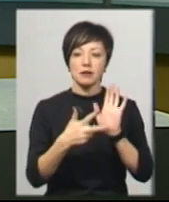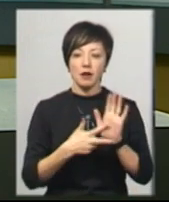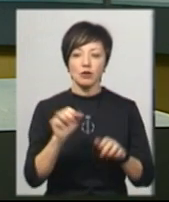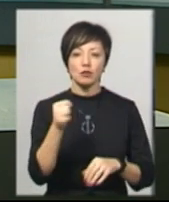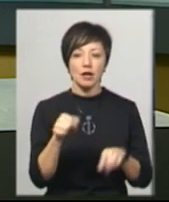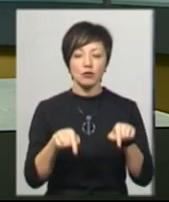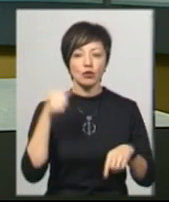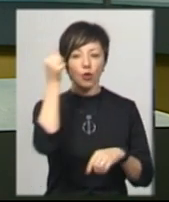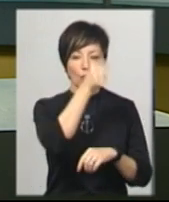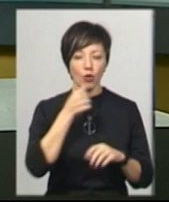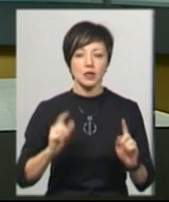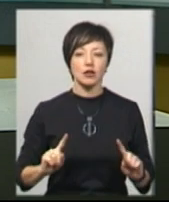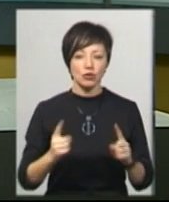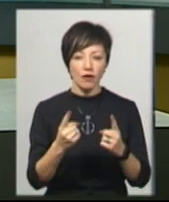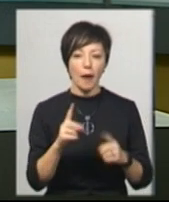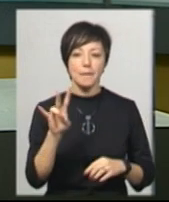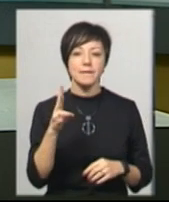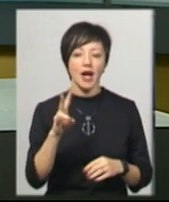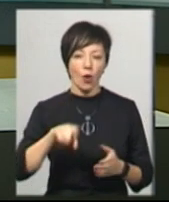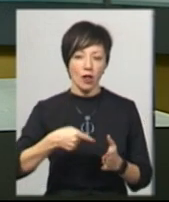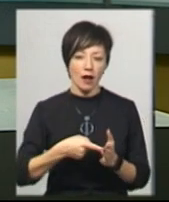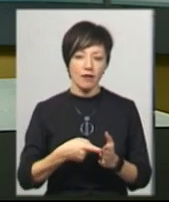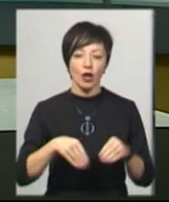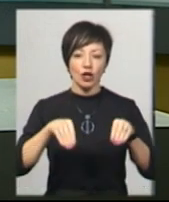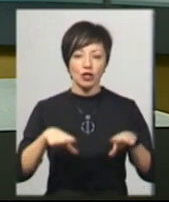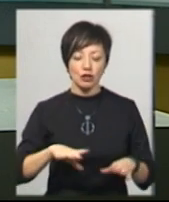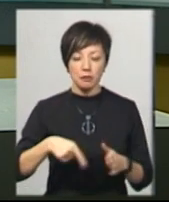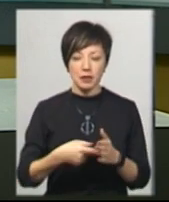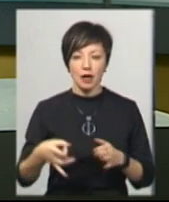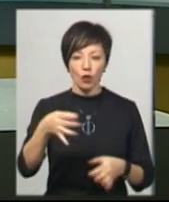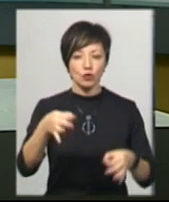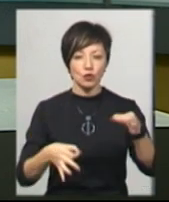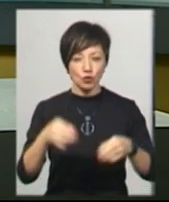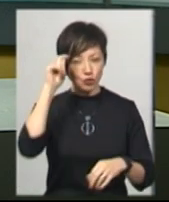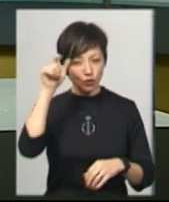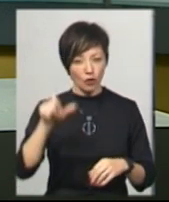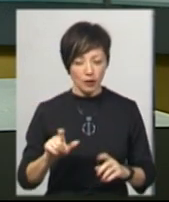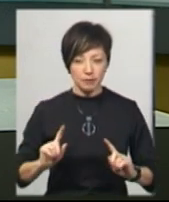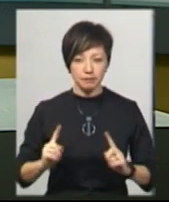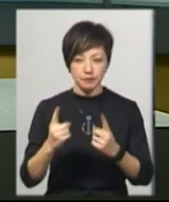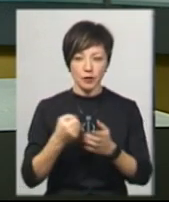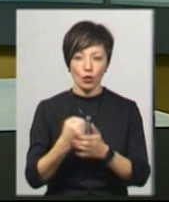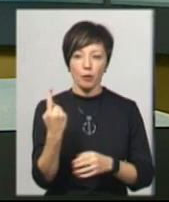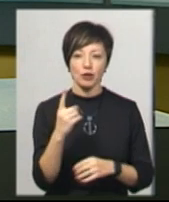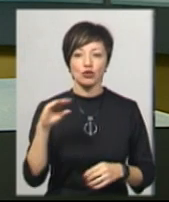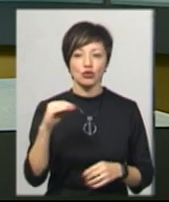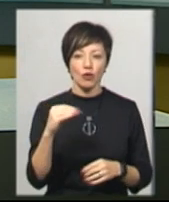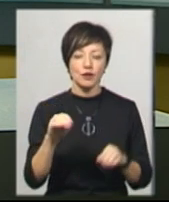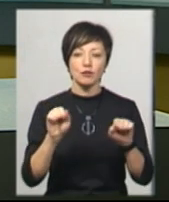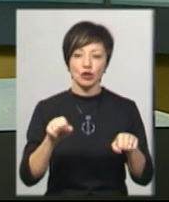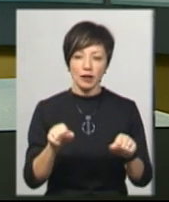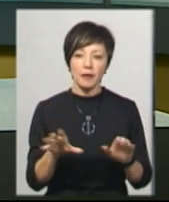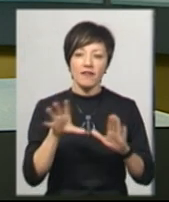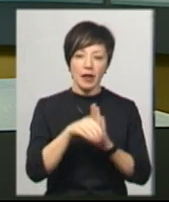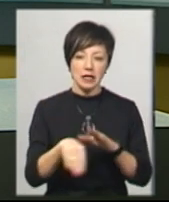серпня цього року його заарештували у Миколаєві. Рішенням Хмельницького міськрайонного суду чоловіка взяли під варто до 1 жовтня з можливістю